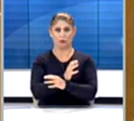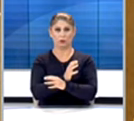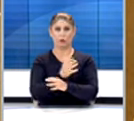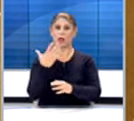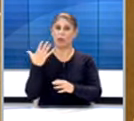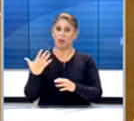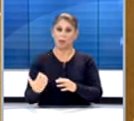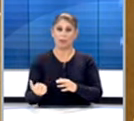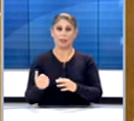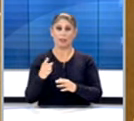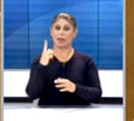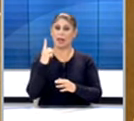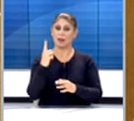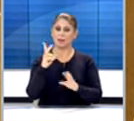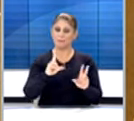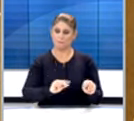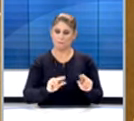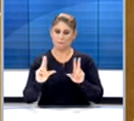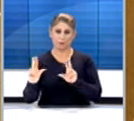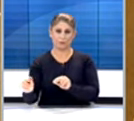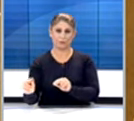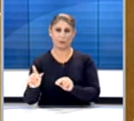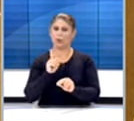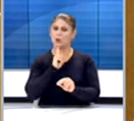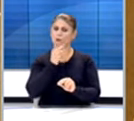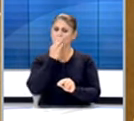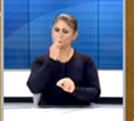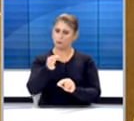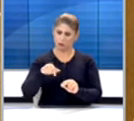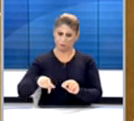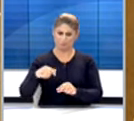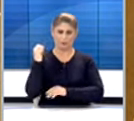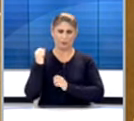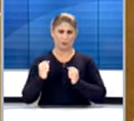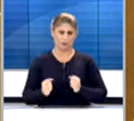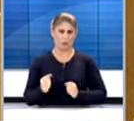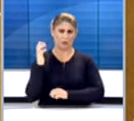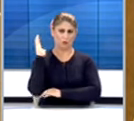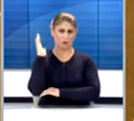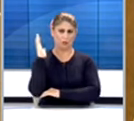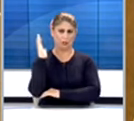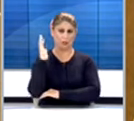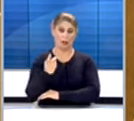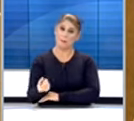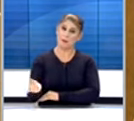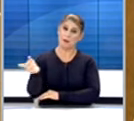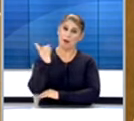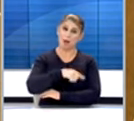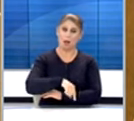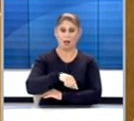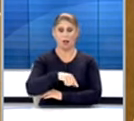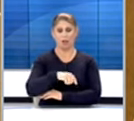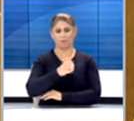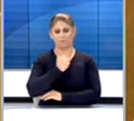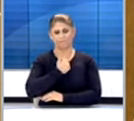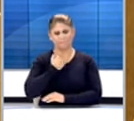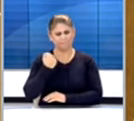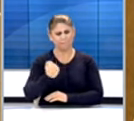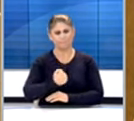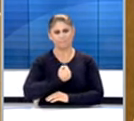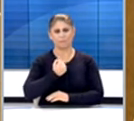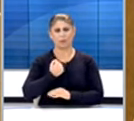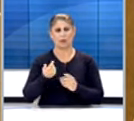έχει και ένα κοινό, όπως έχω ξαναπεί από αυτό το βήμα, με ένα άλλο οδυνηρό συμβάν που